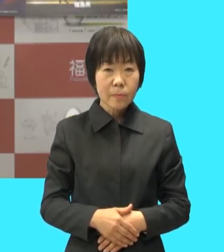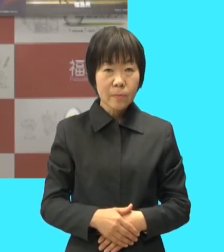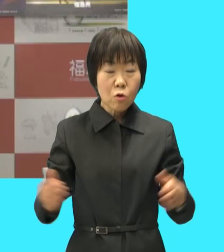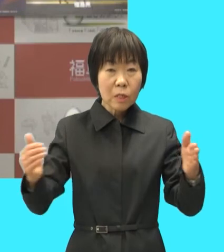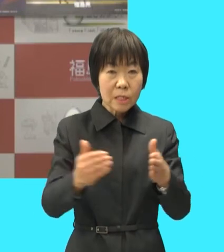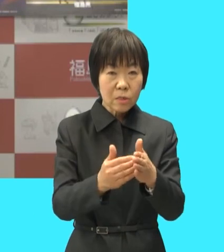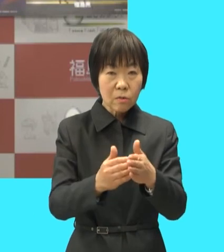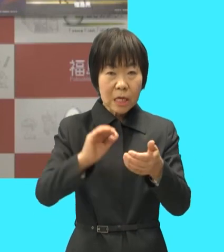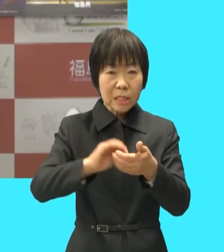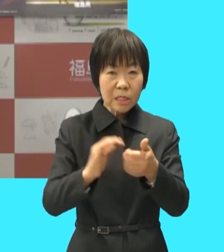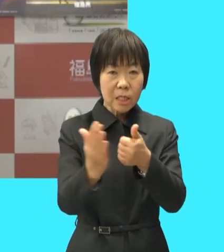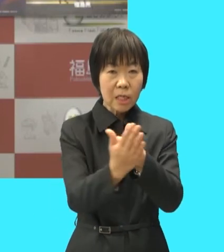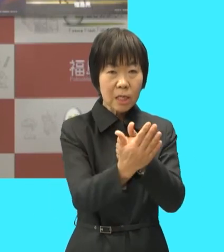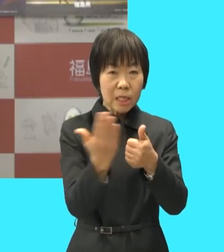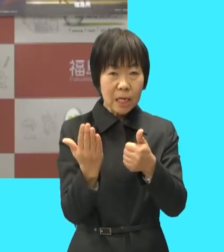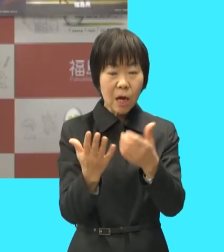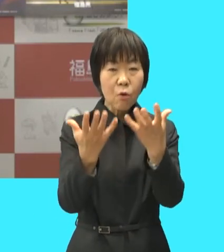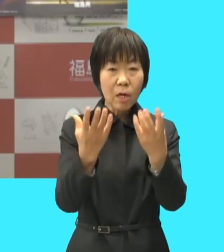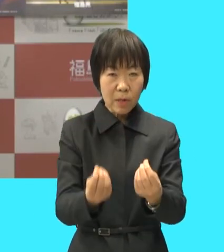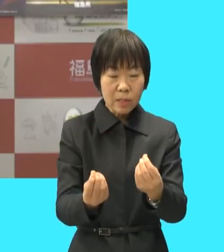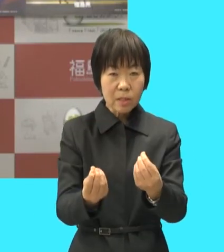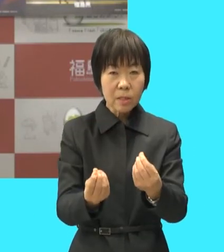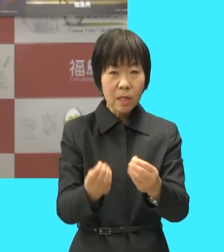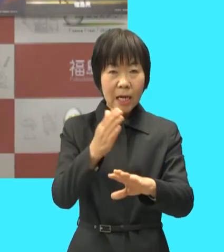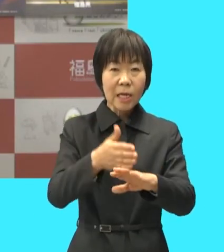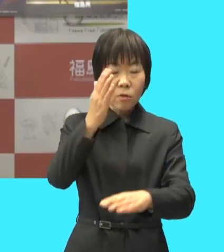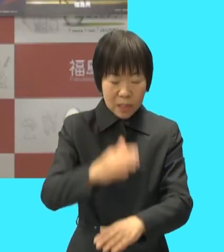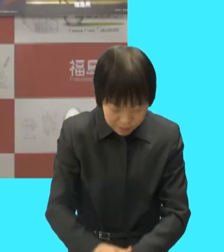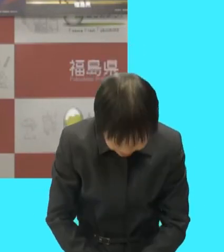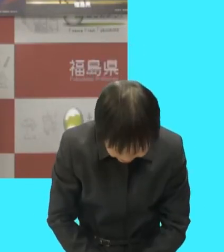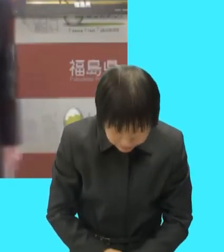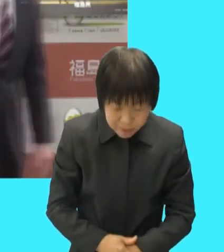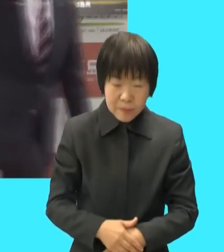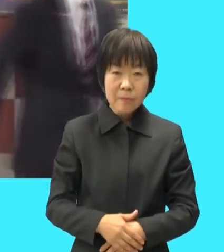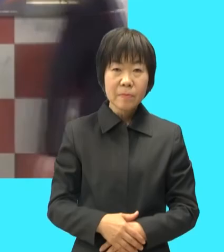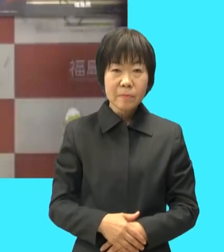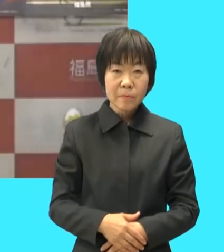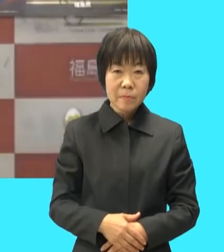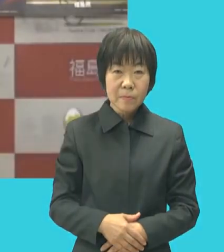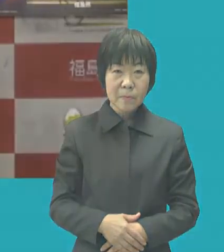それでは以上で、記者会見を終了します。 ありがとうございました。ありがとうございました。